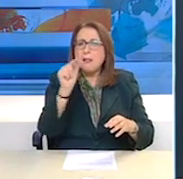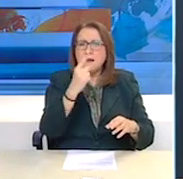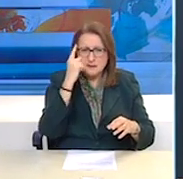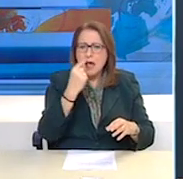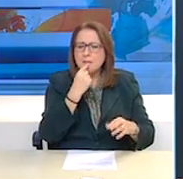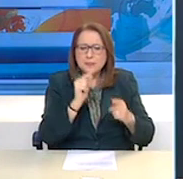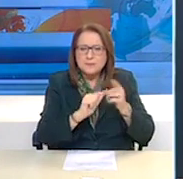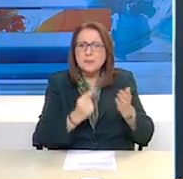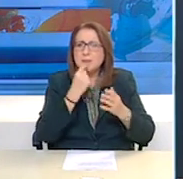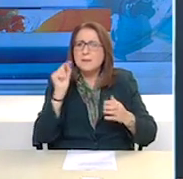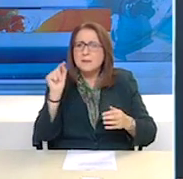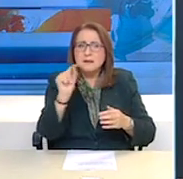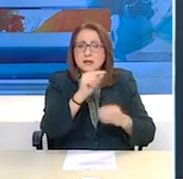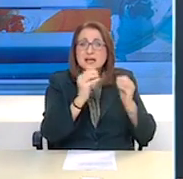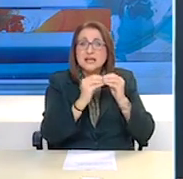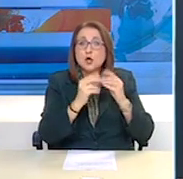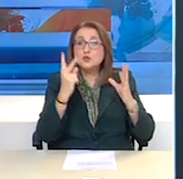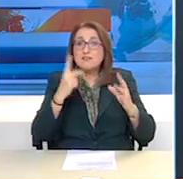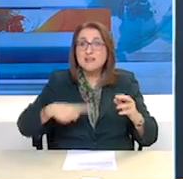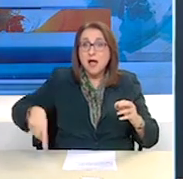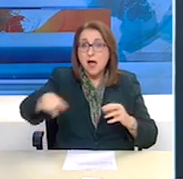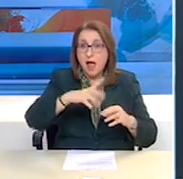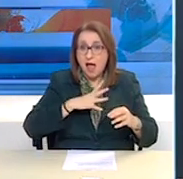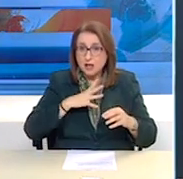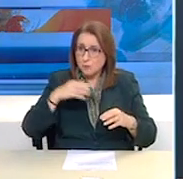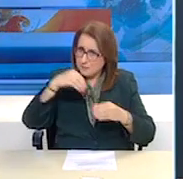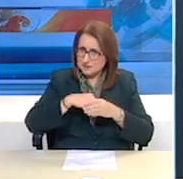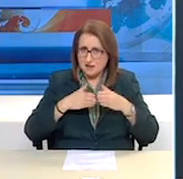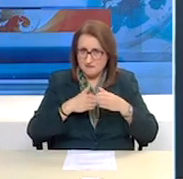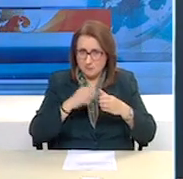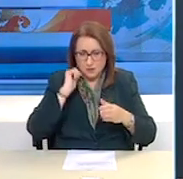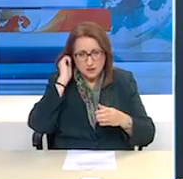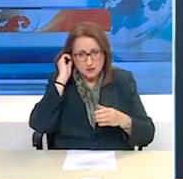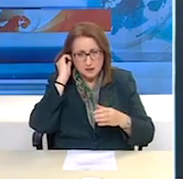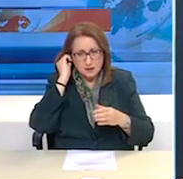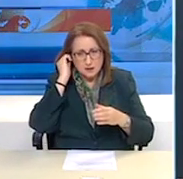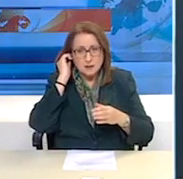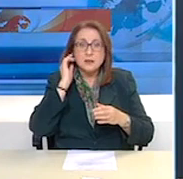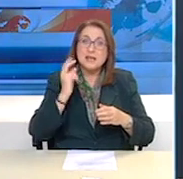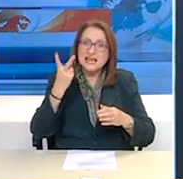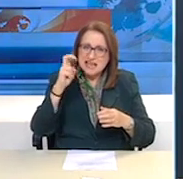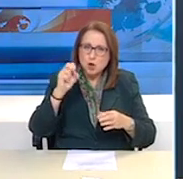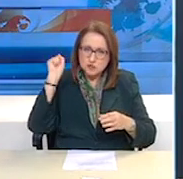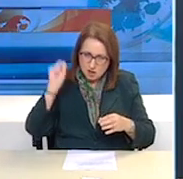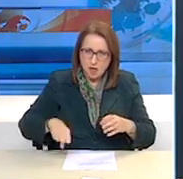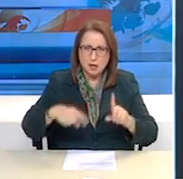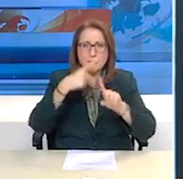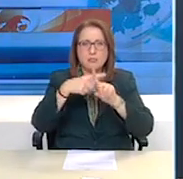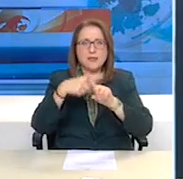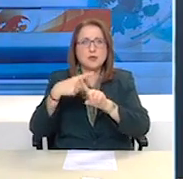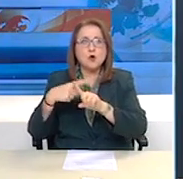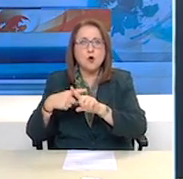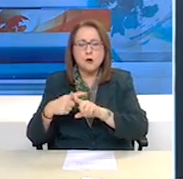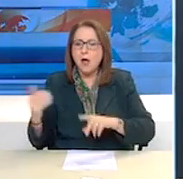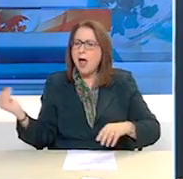27 άτομα στενές επαφές του κρούσματος, μέλη του πληρώματος και 20 εξ αυτών βρέθηκαν θετικοί στο νέο κορονοϊό.